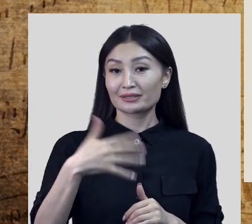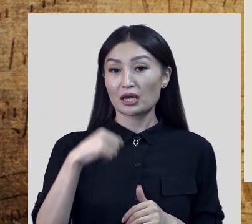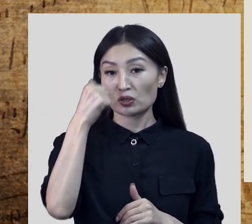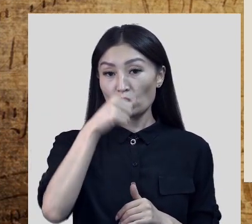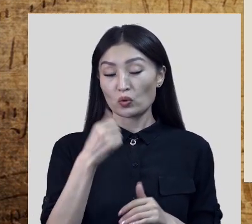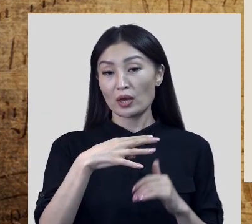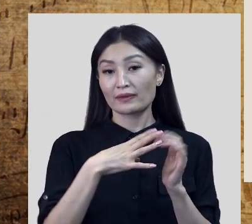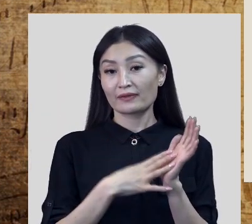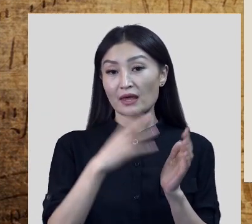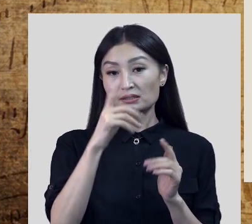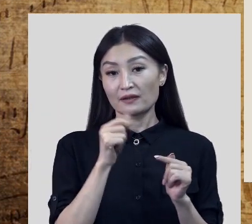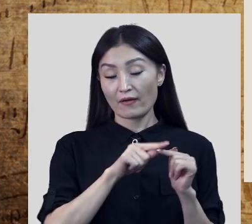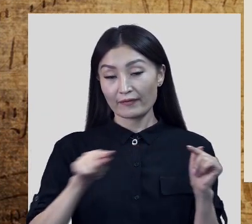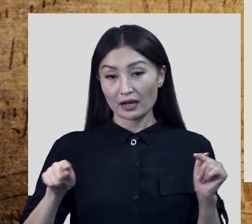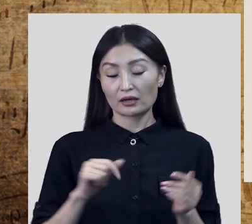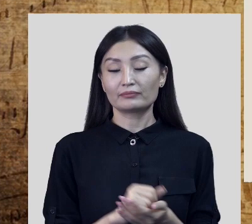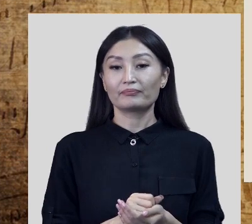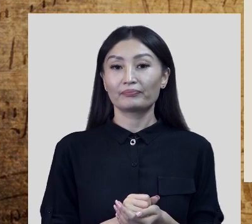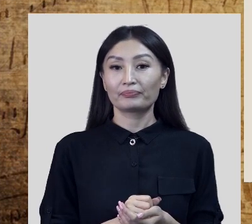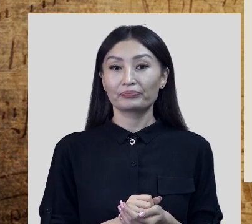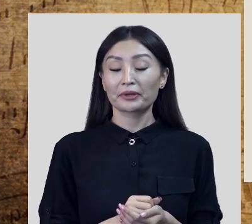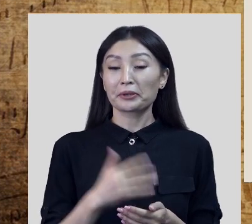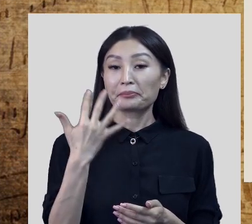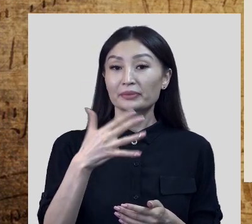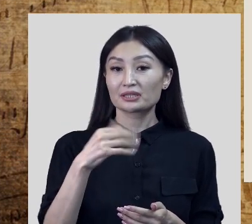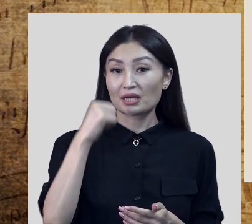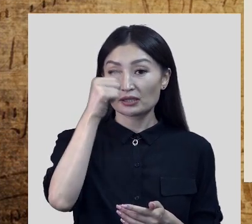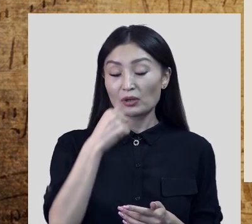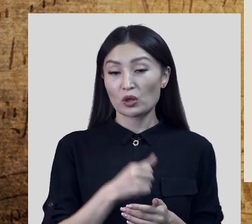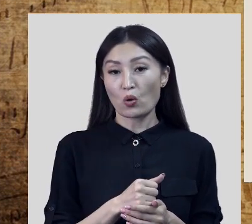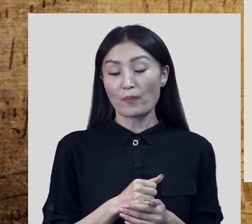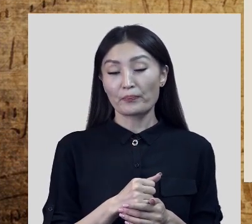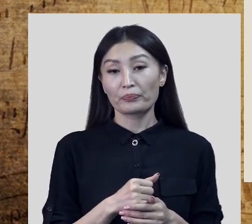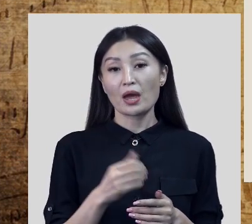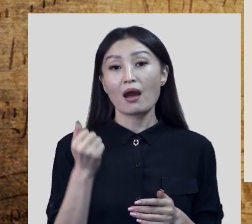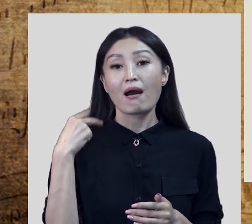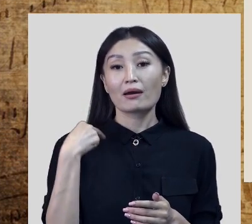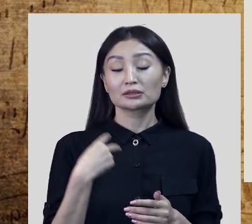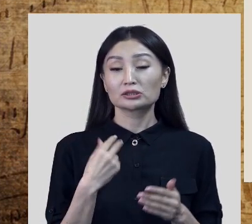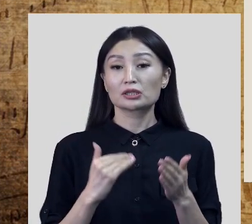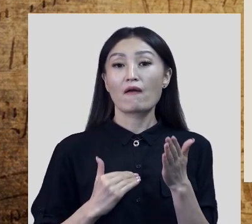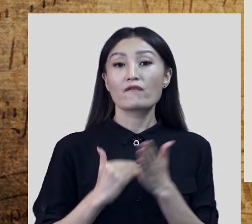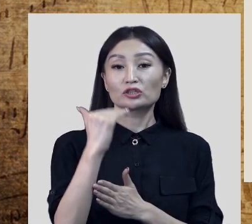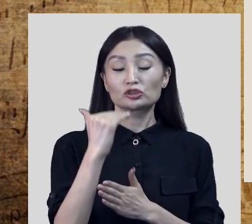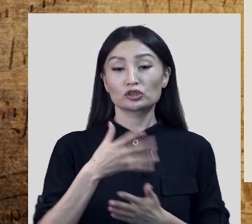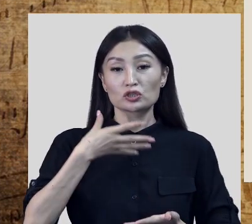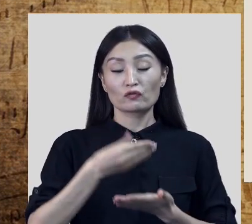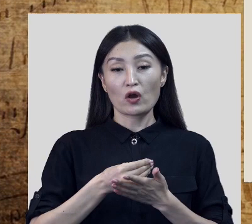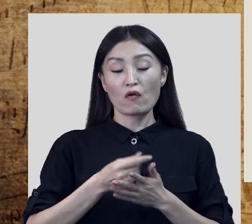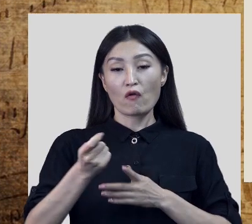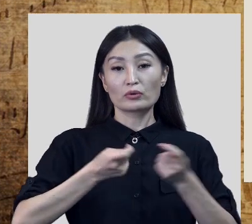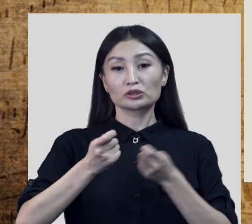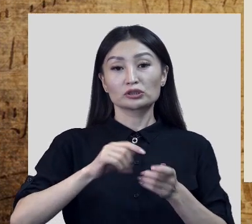годы 19 века 50-м годам 19 века англия достигла вершины своего превосходства